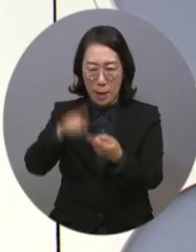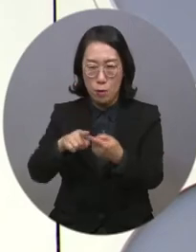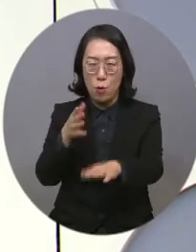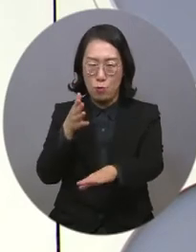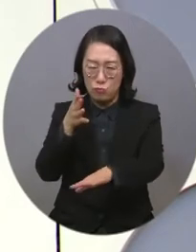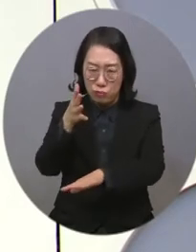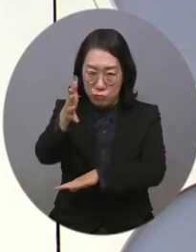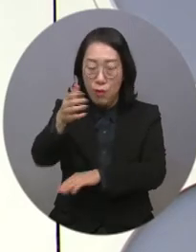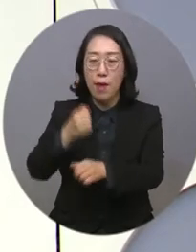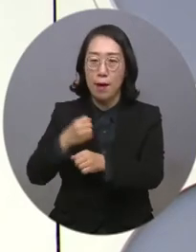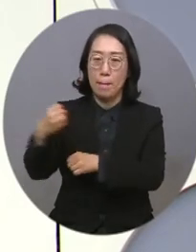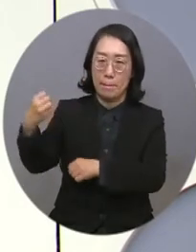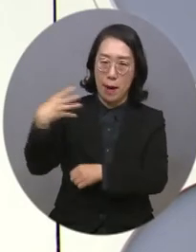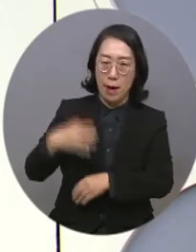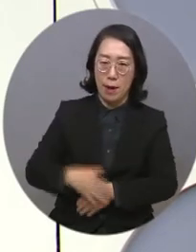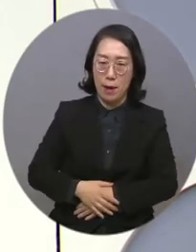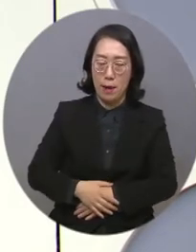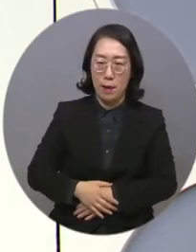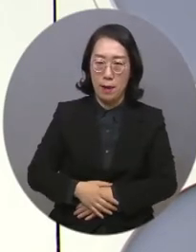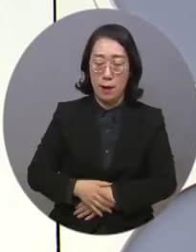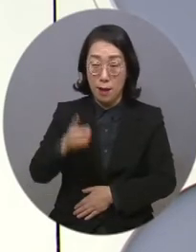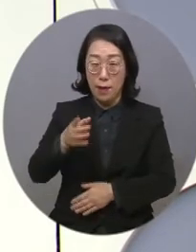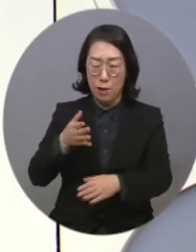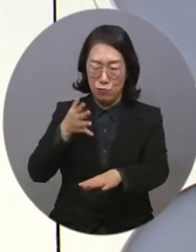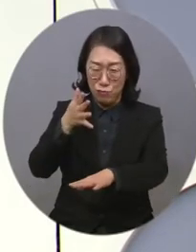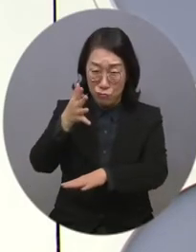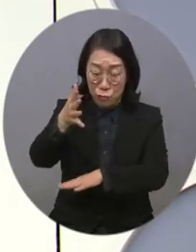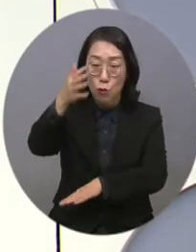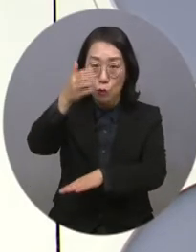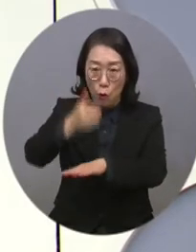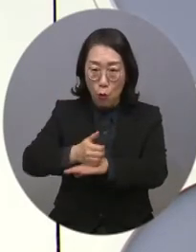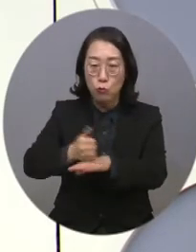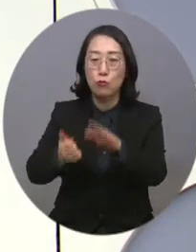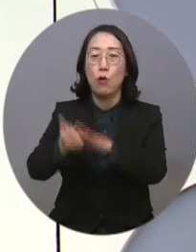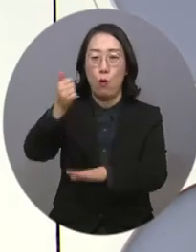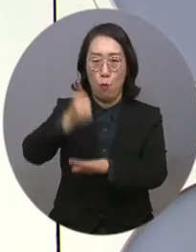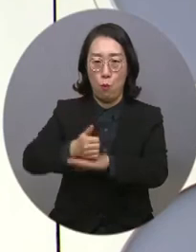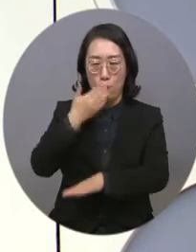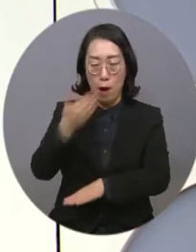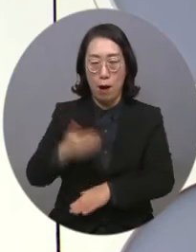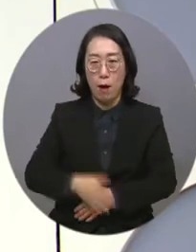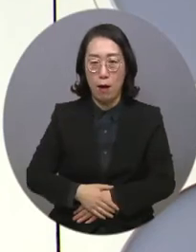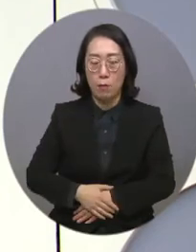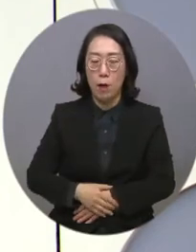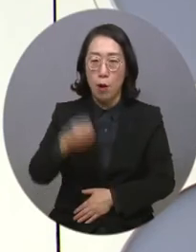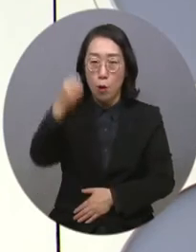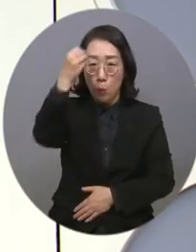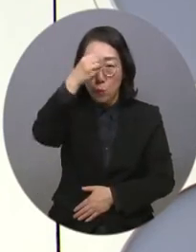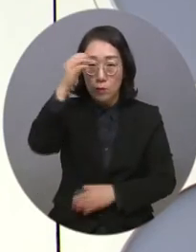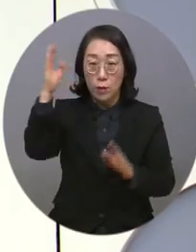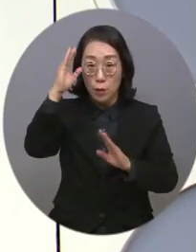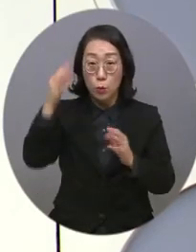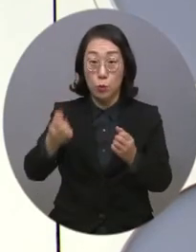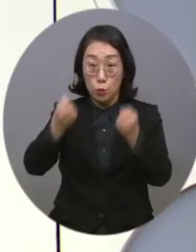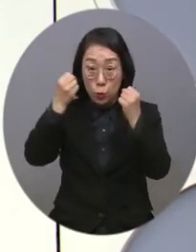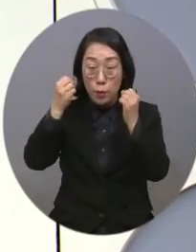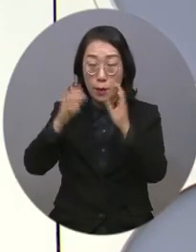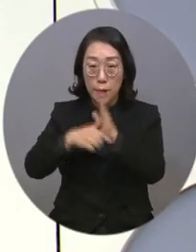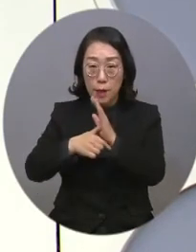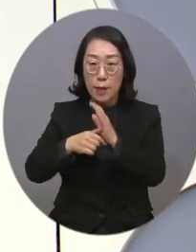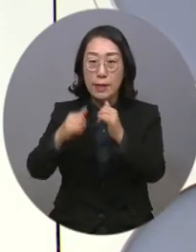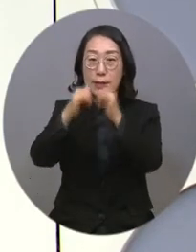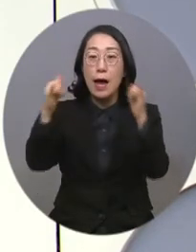파야 물을 맛을 볼 수 있다. 이런 말을 해줬었어요. 그리고 고등학교 졸업할 무렵에 그 사회 선생님이